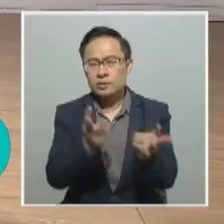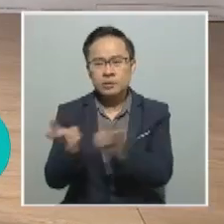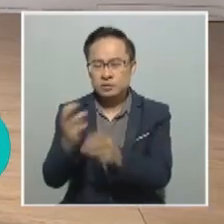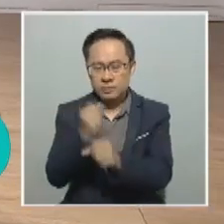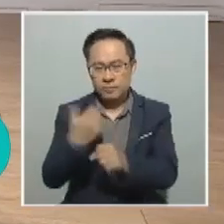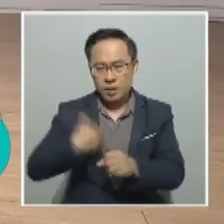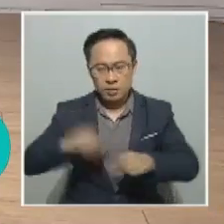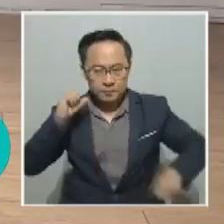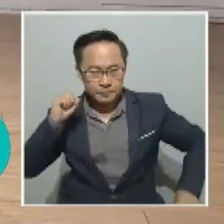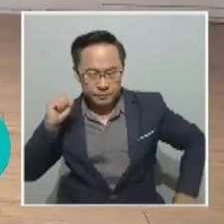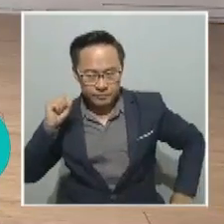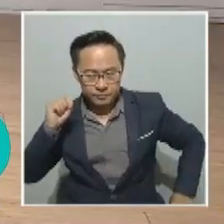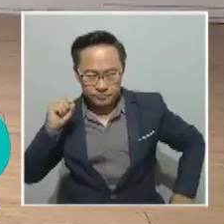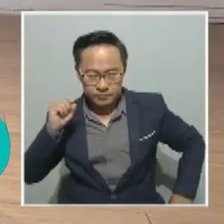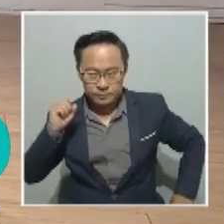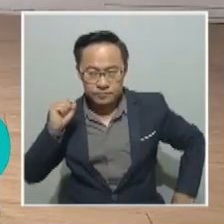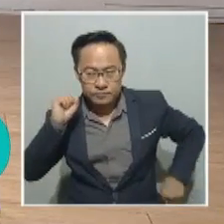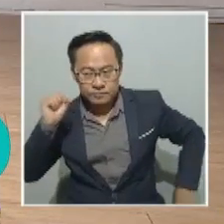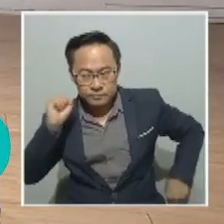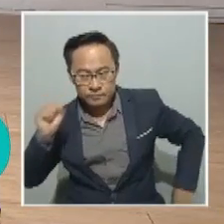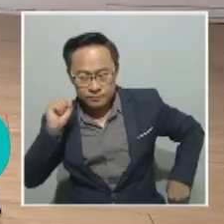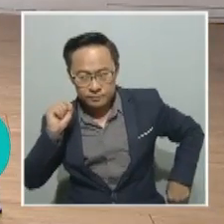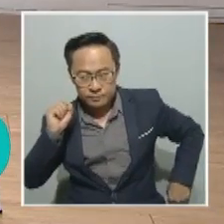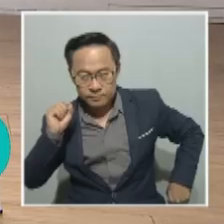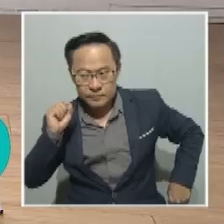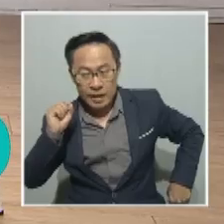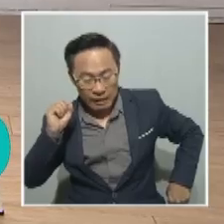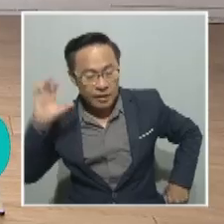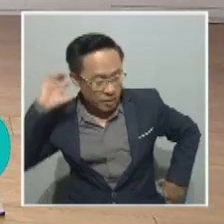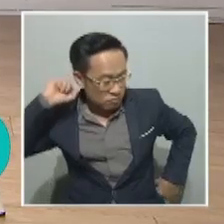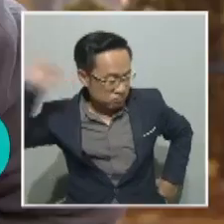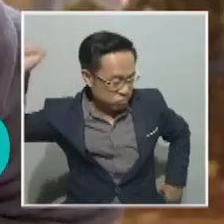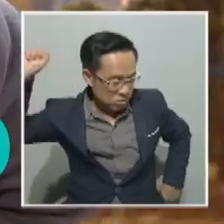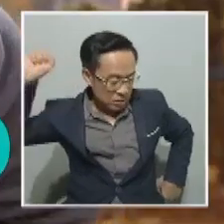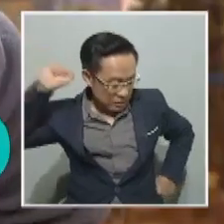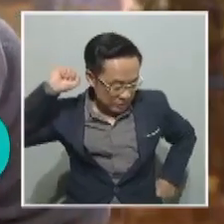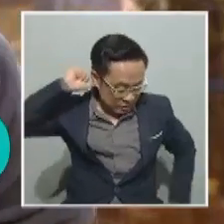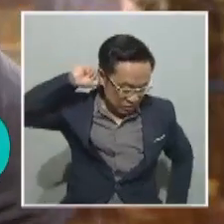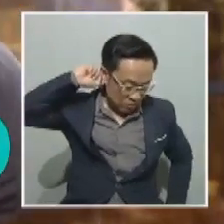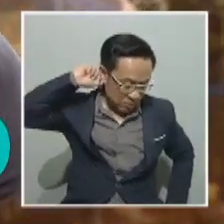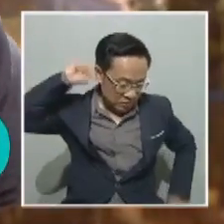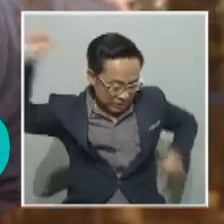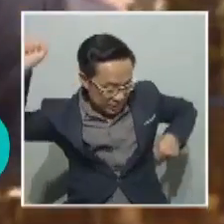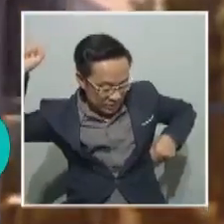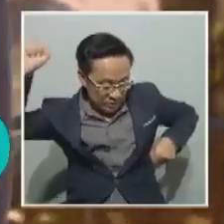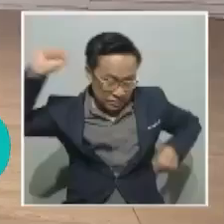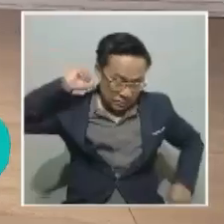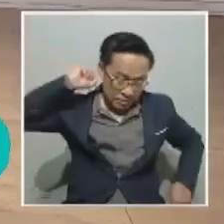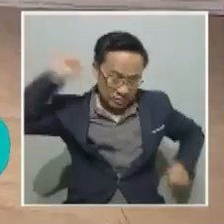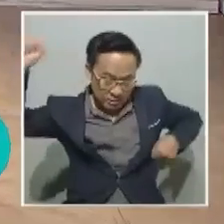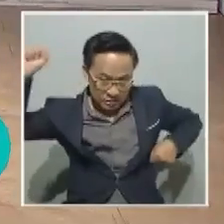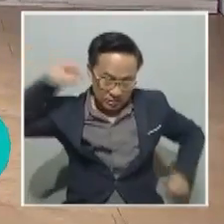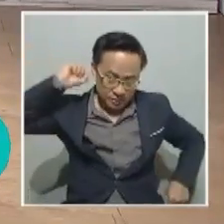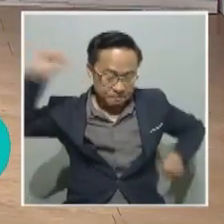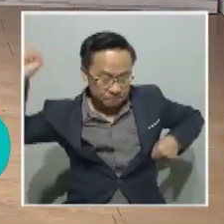ยครับ อย่างนี้ใช่ไหมครับแล้วก็อย่างนี้ พี่เป็นสายวิ่งแต่พี่ชอบไม่ แบบถูกต้อง ใช่ไหมครับอย่างนี้ดึงลง ดึงลงอันนี้ขึ้น อันนี้โดนหลอกก่อนน